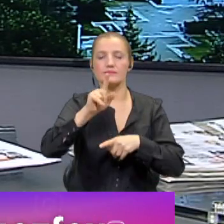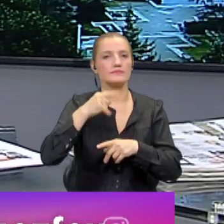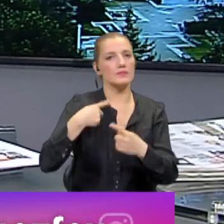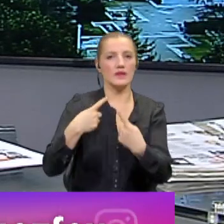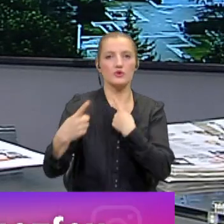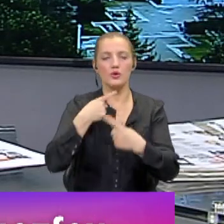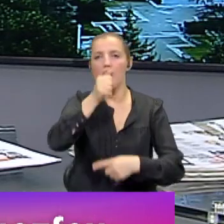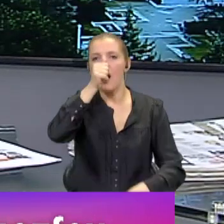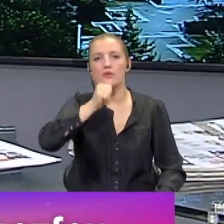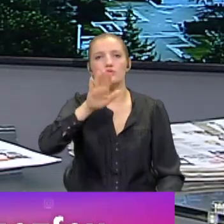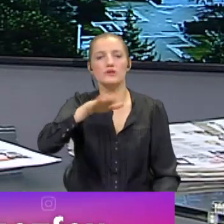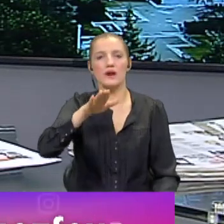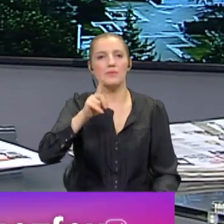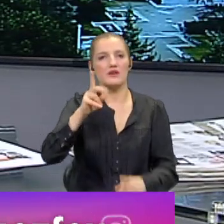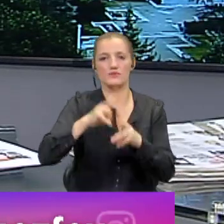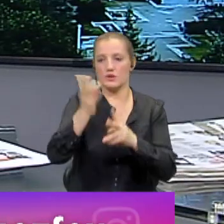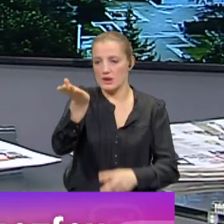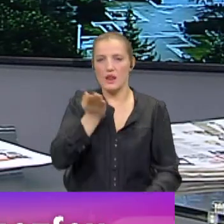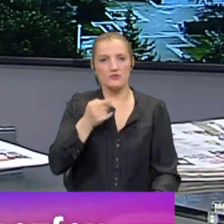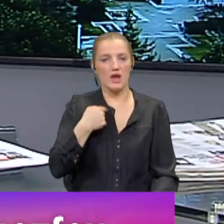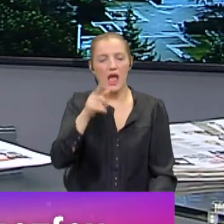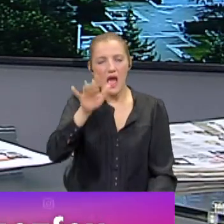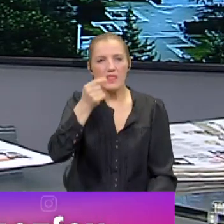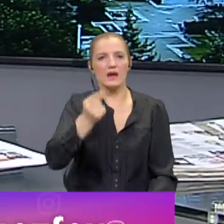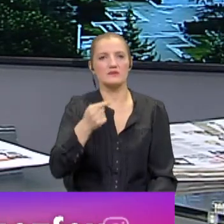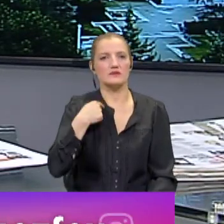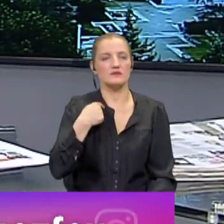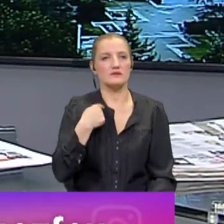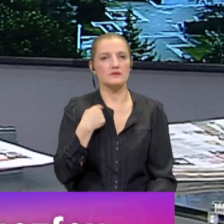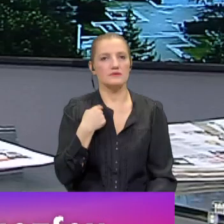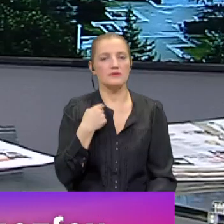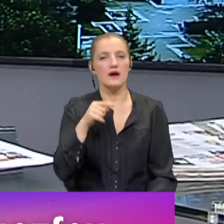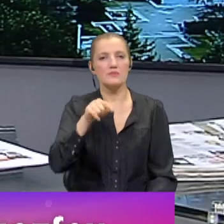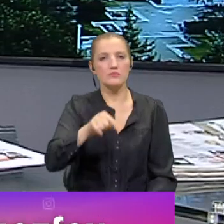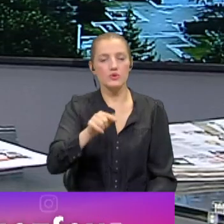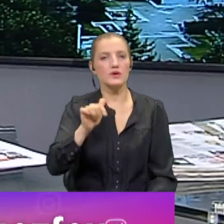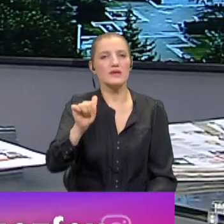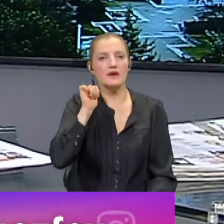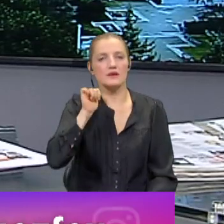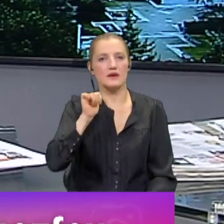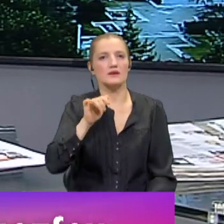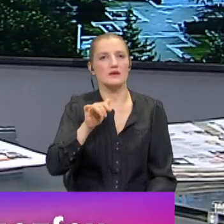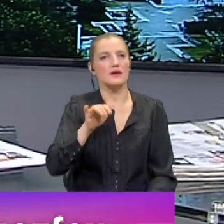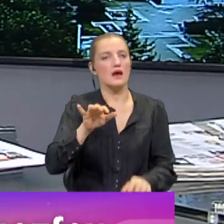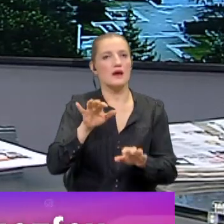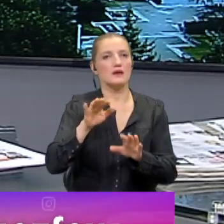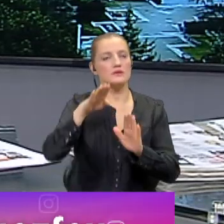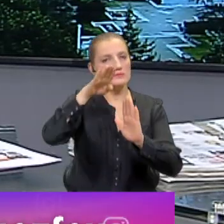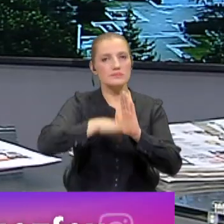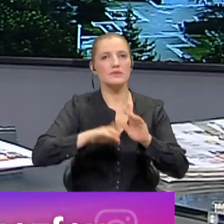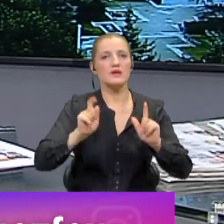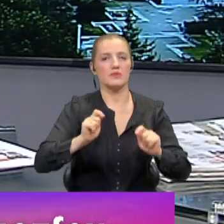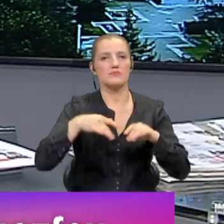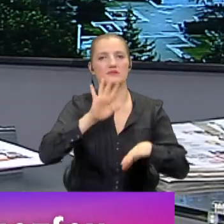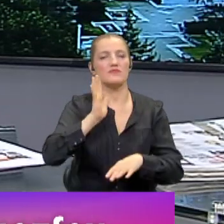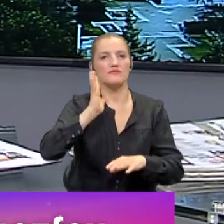600 liralık bir fatura gelecek Bana en az en az Eğer bu Geri çekil var yani şeker mi bilmiyorum ama şimdi